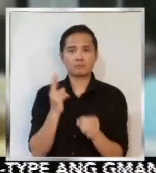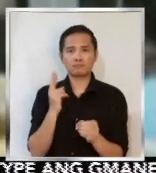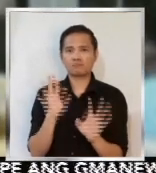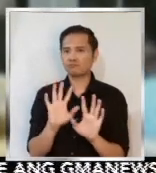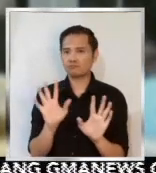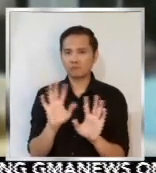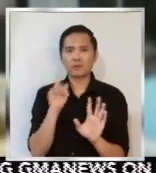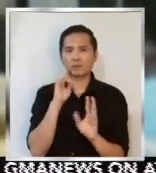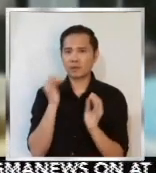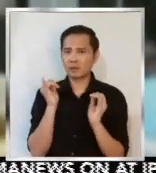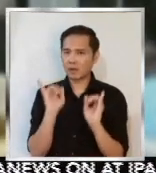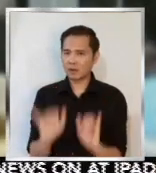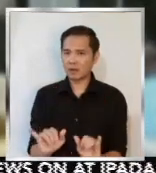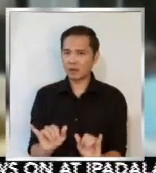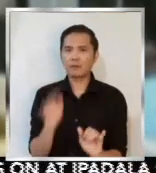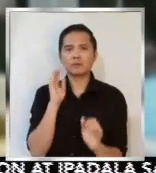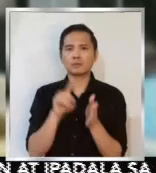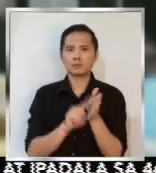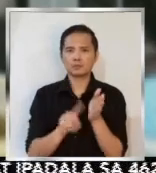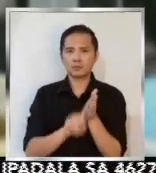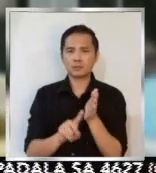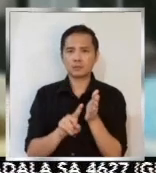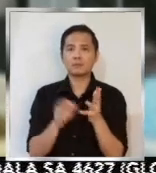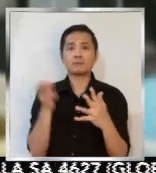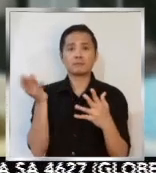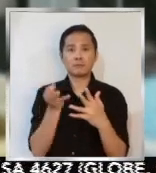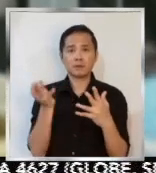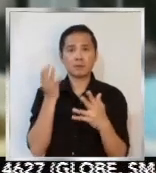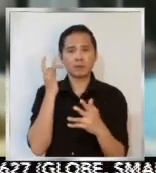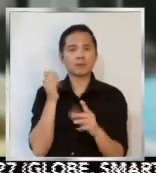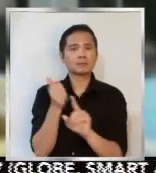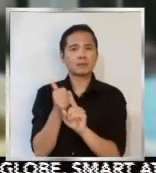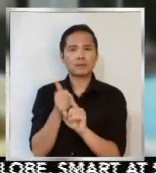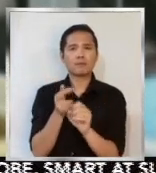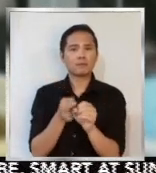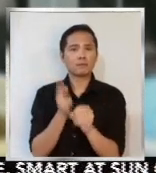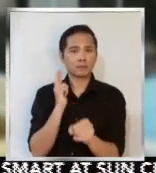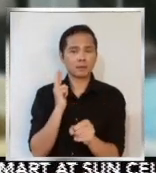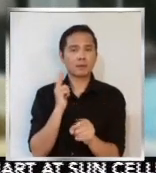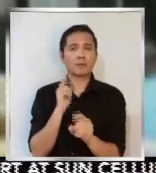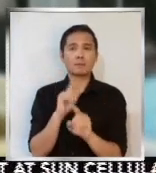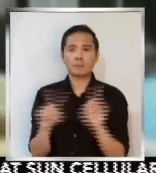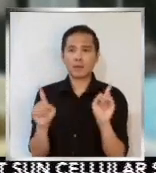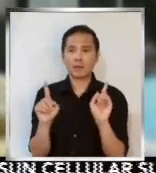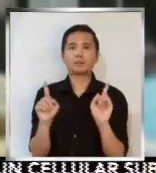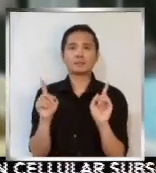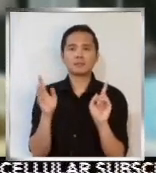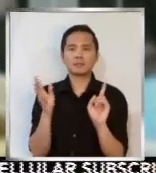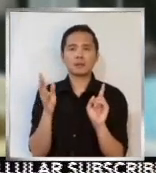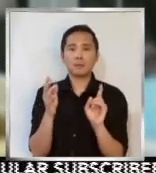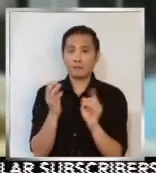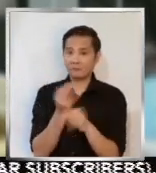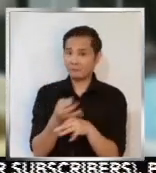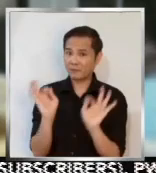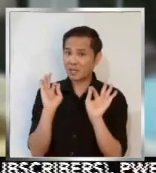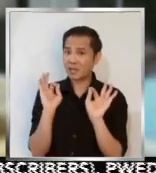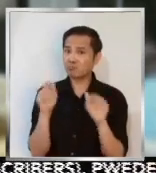ng kasong administratibo dahil wala na sila sa pwesto, hindi pa rin sila ligtas sa kasong kriminal kung makitaan ang probable